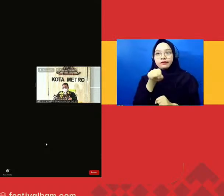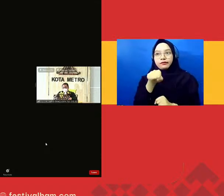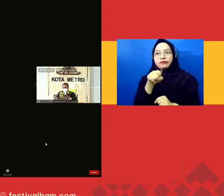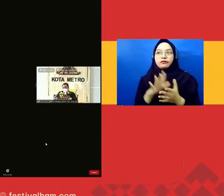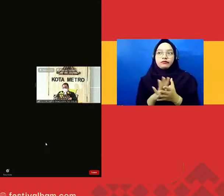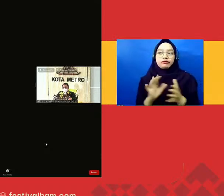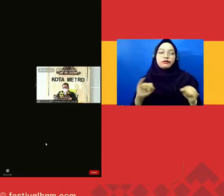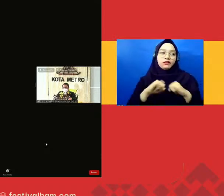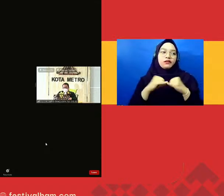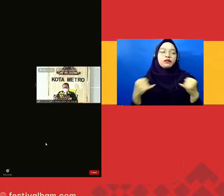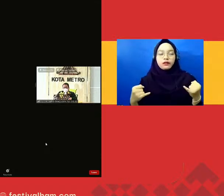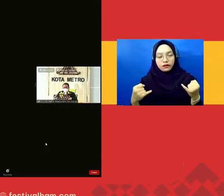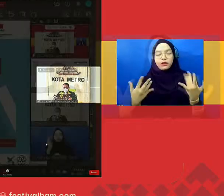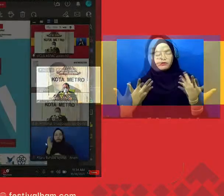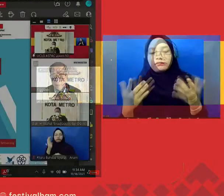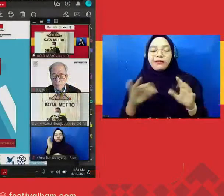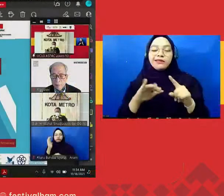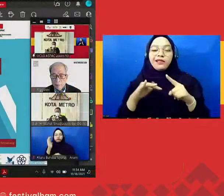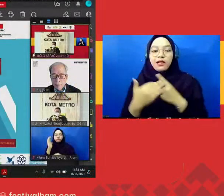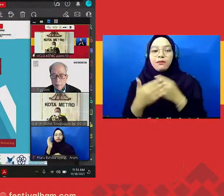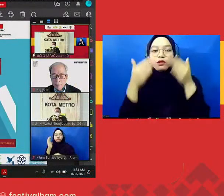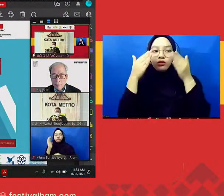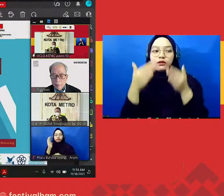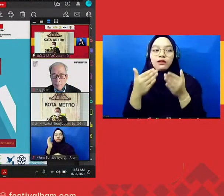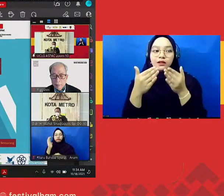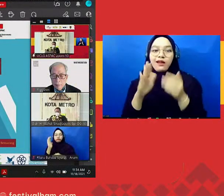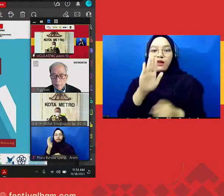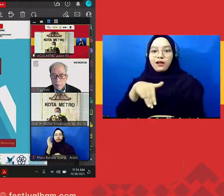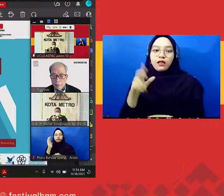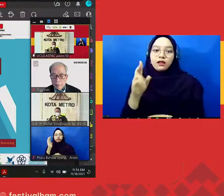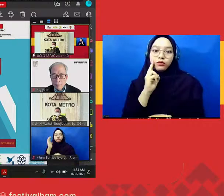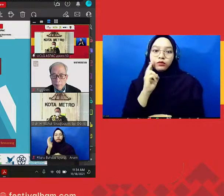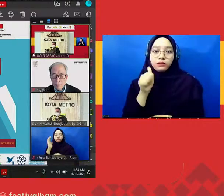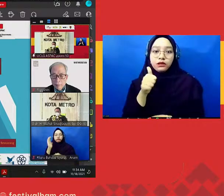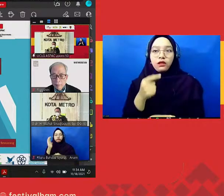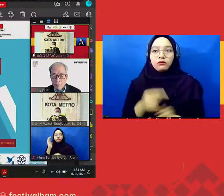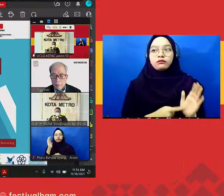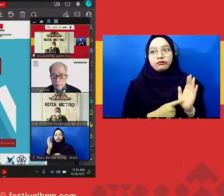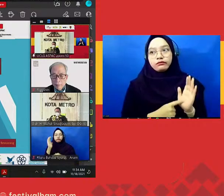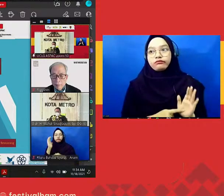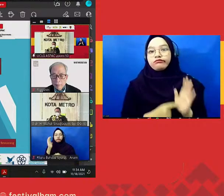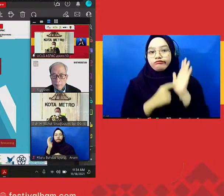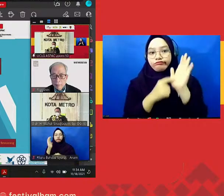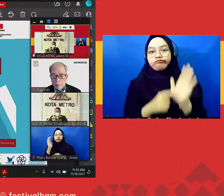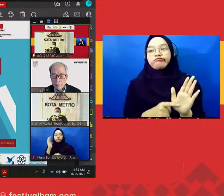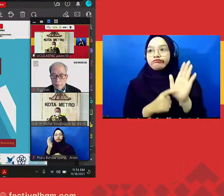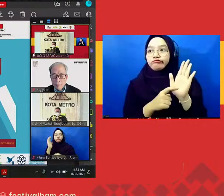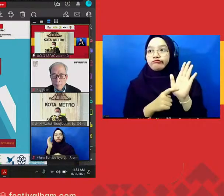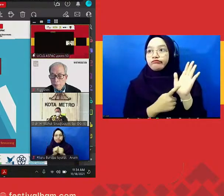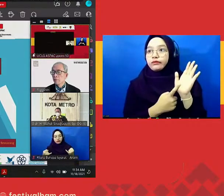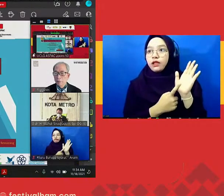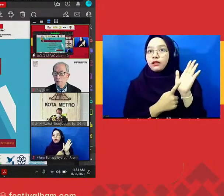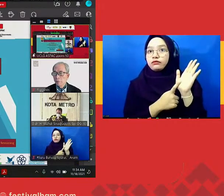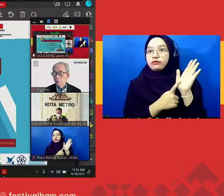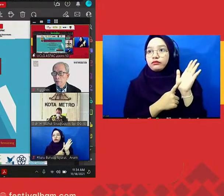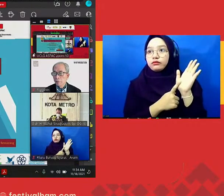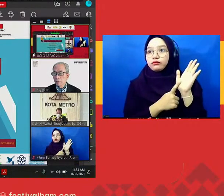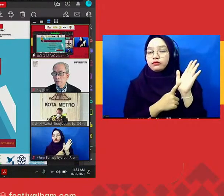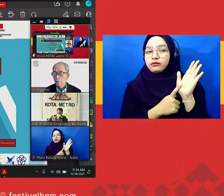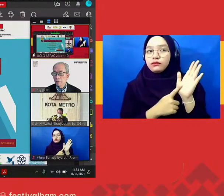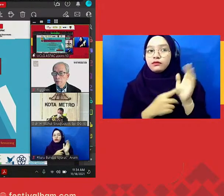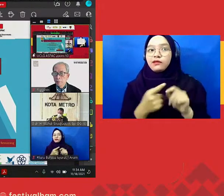peduli anak dan ibu. Bisa ditampilkan slide-nya dari panitia. Saya